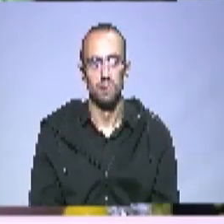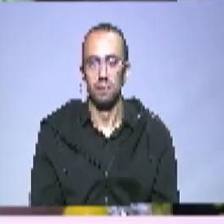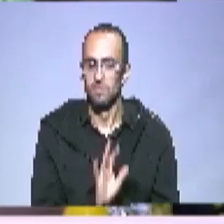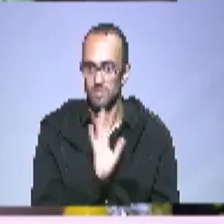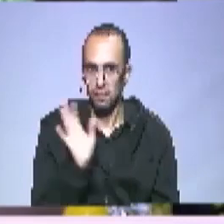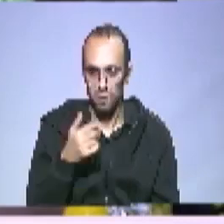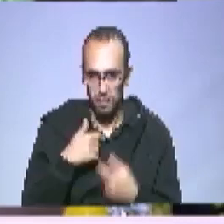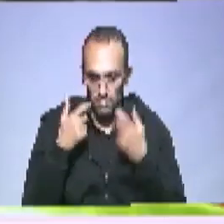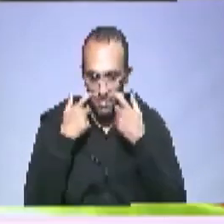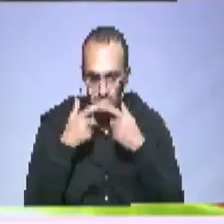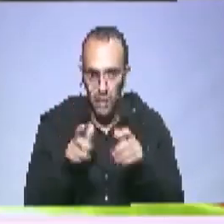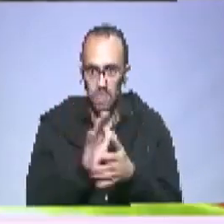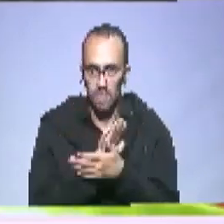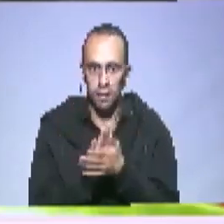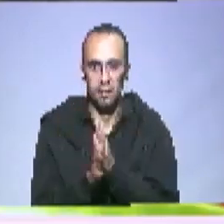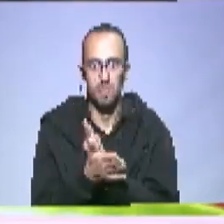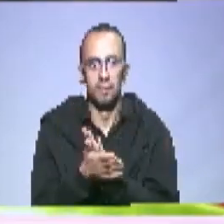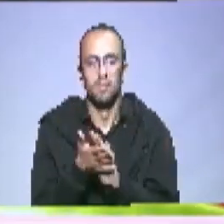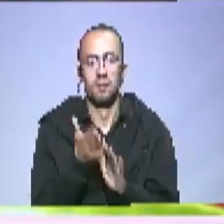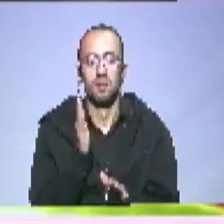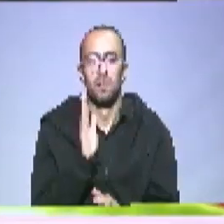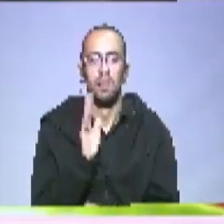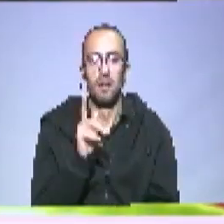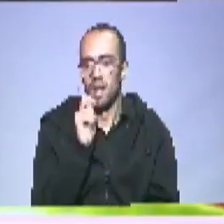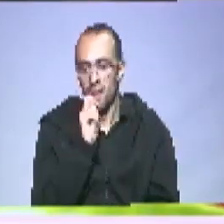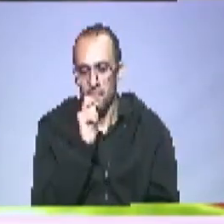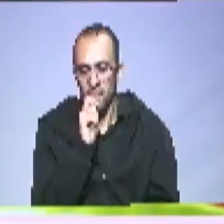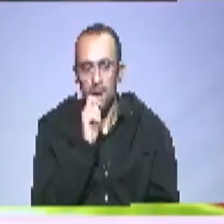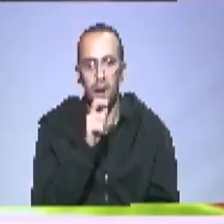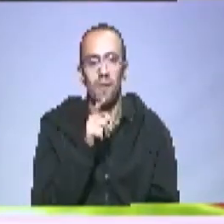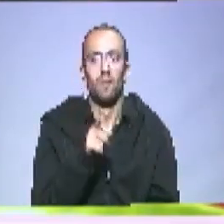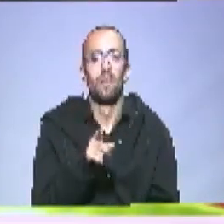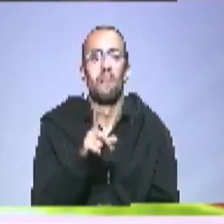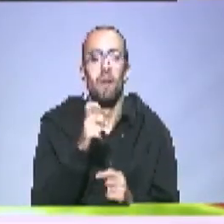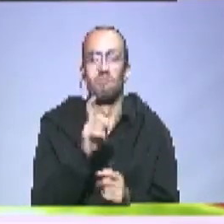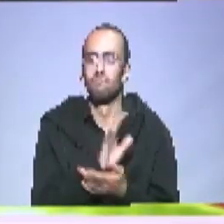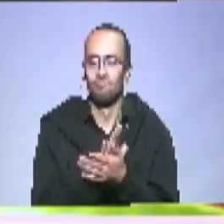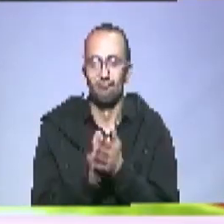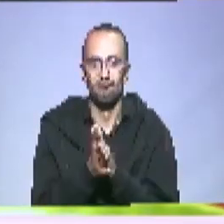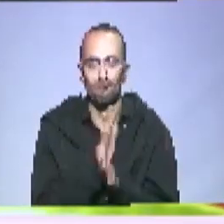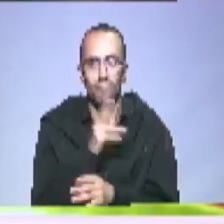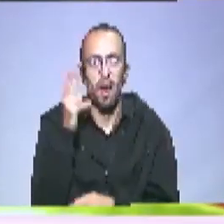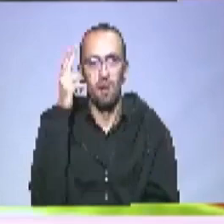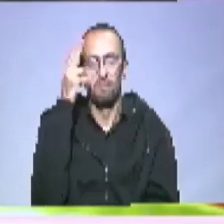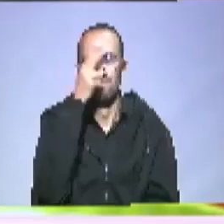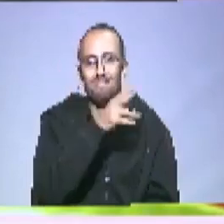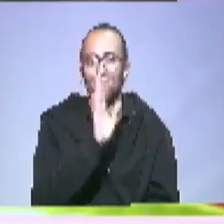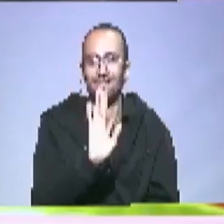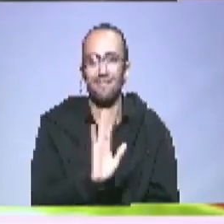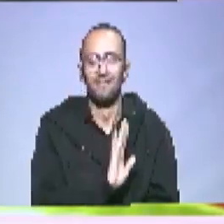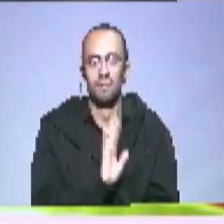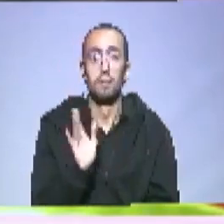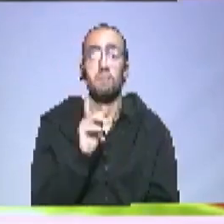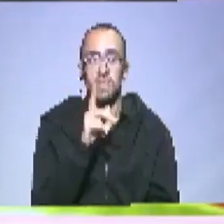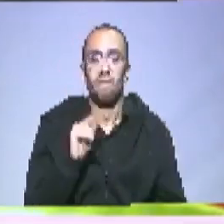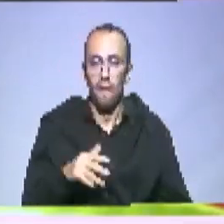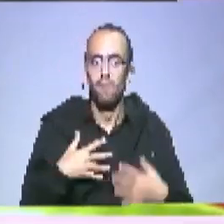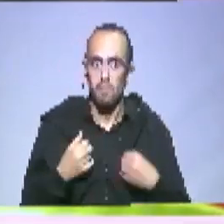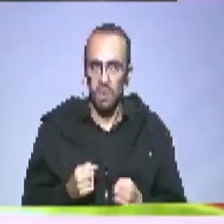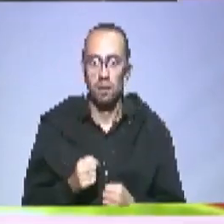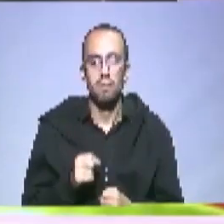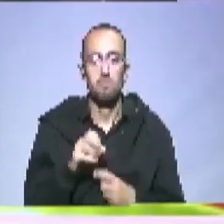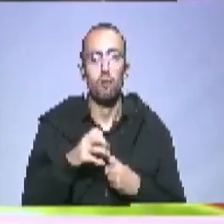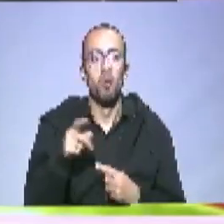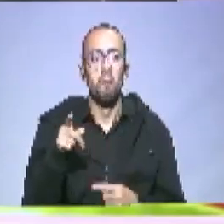الموضوع ان ده لحمه وده جمبري. ايوه انا عايش في التهيؤات دلوقتي. كل حاجه، بس هو فعلا القيمه الغذائيه